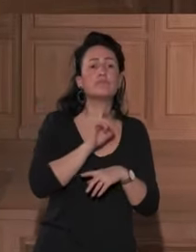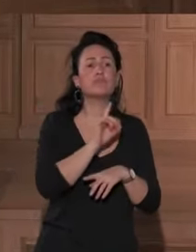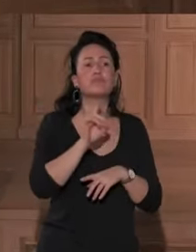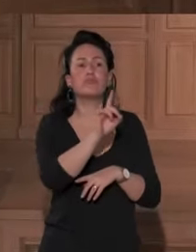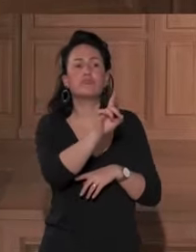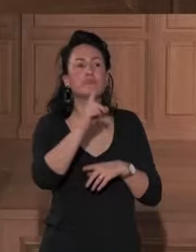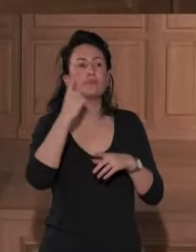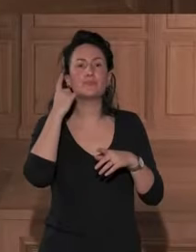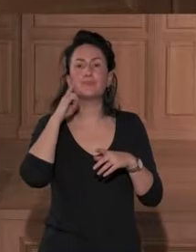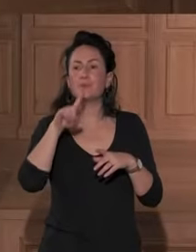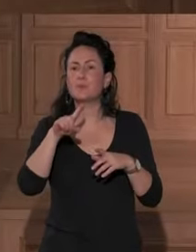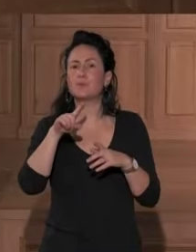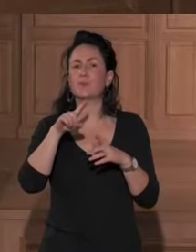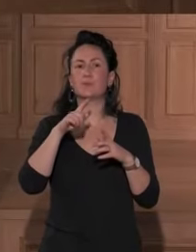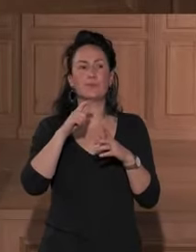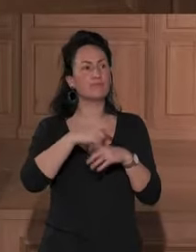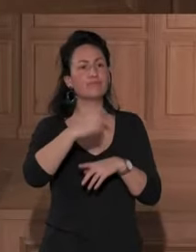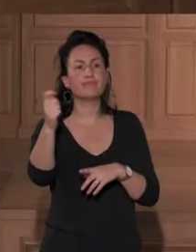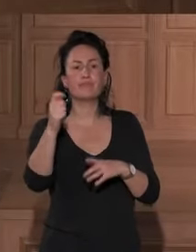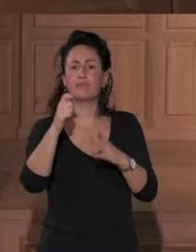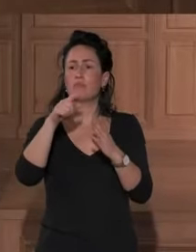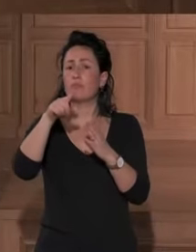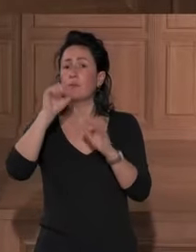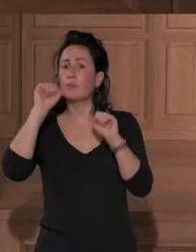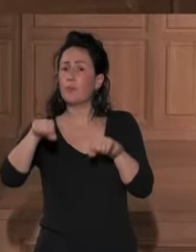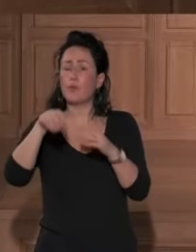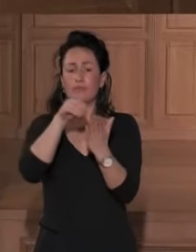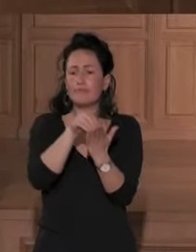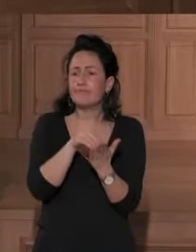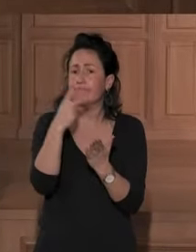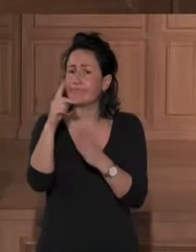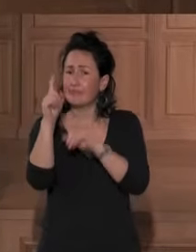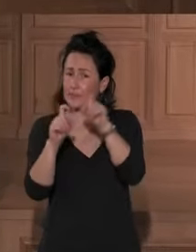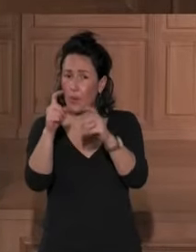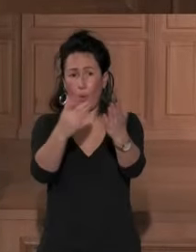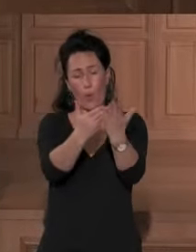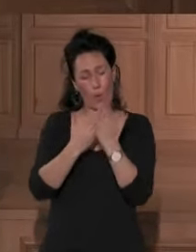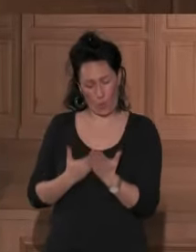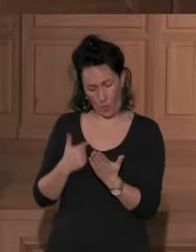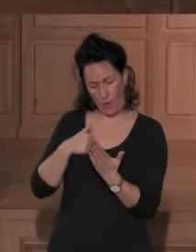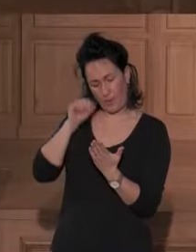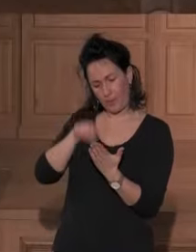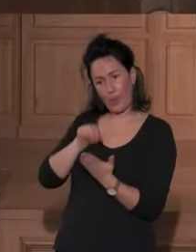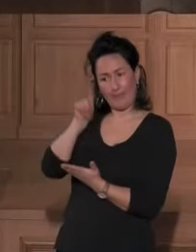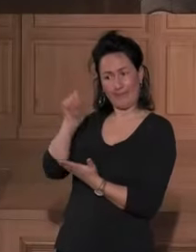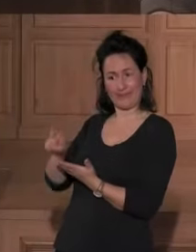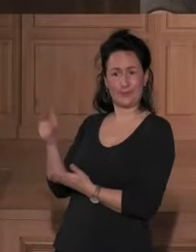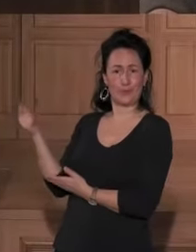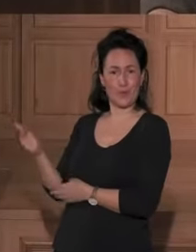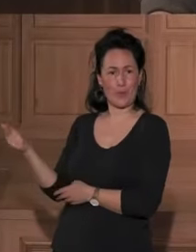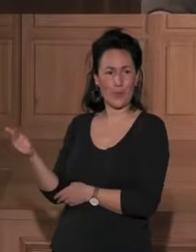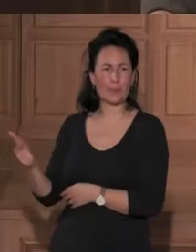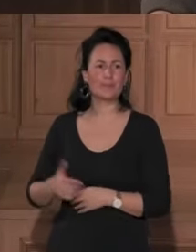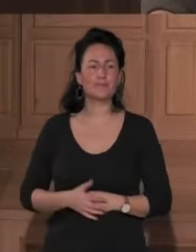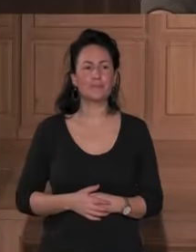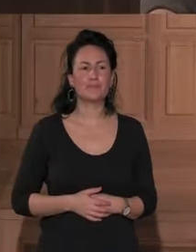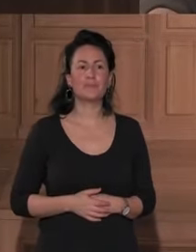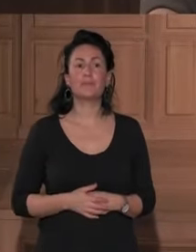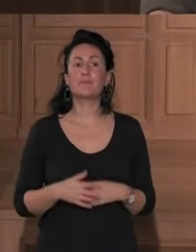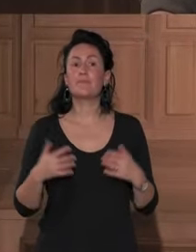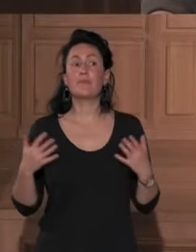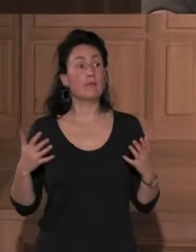vous lever la main et vous noter vos questions. Et Alban me les amènera pour que je puisse les poser à Daoud et à Stéphane. Et ça,